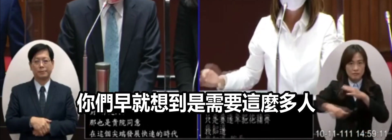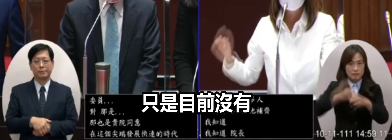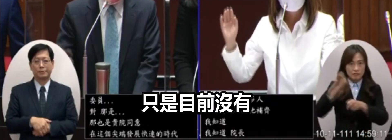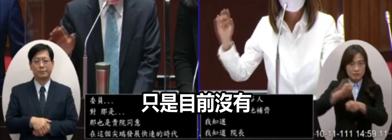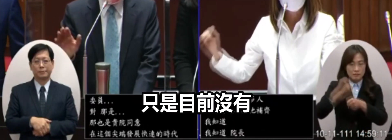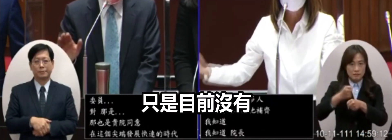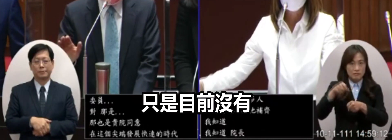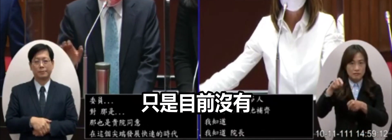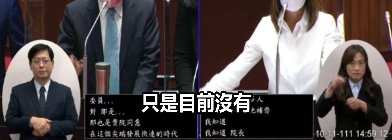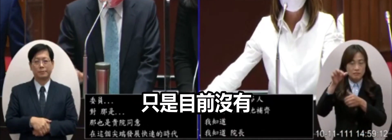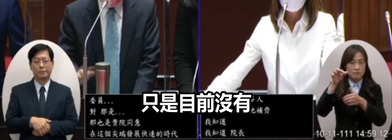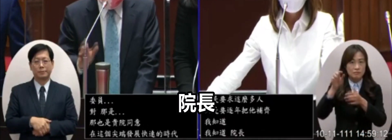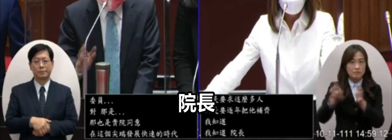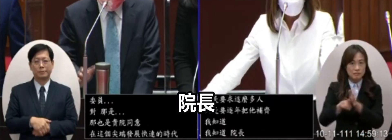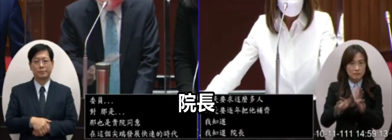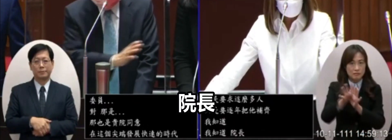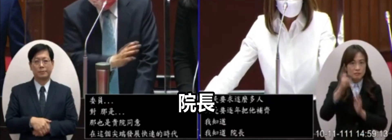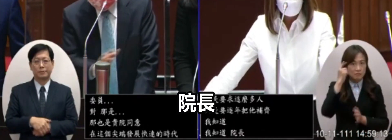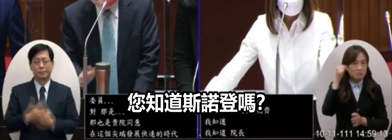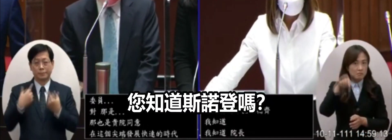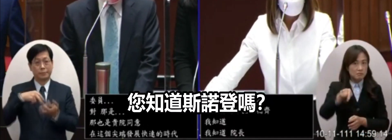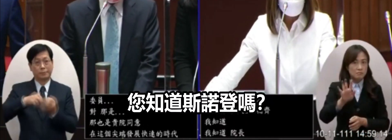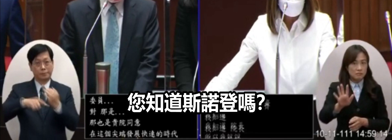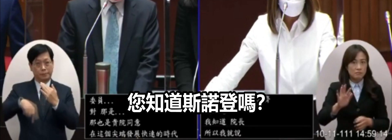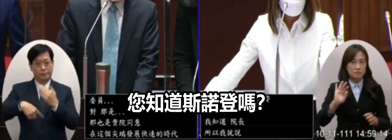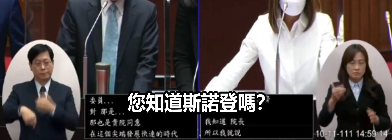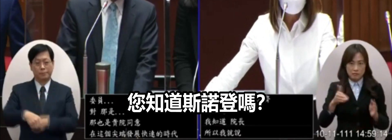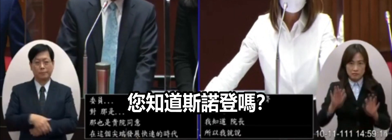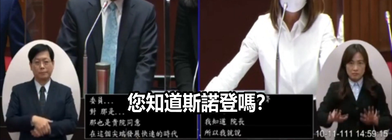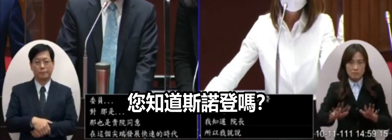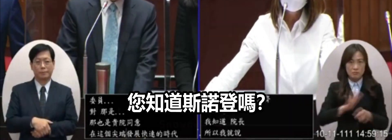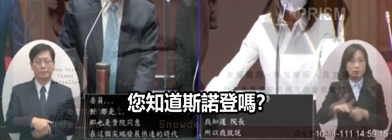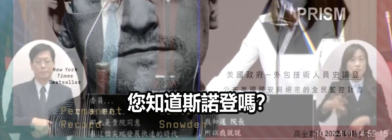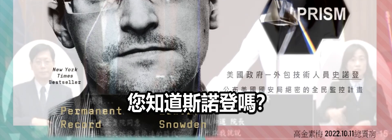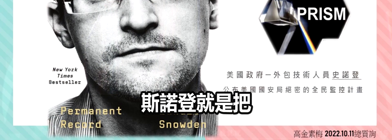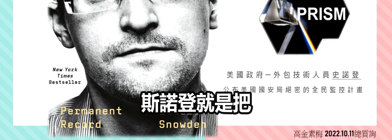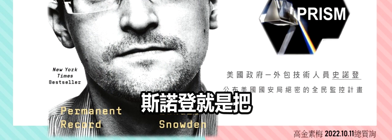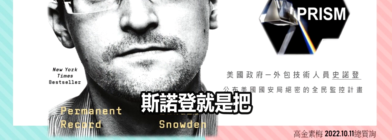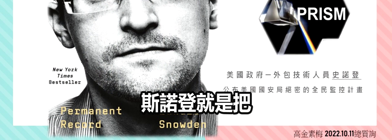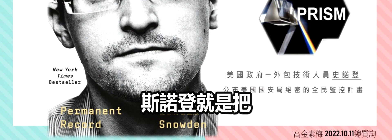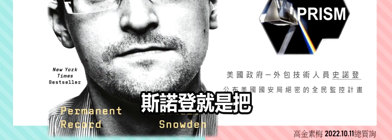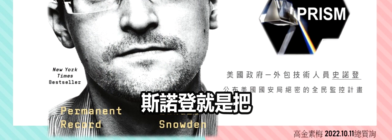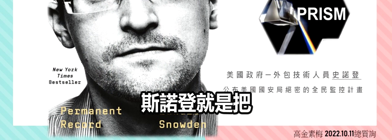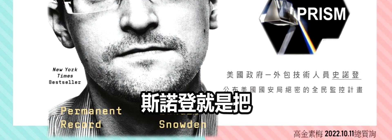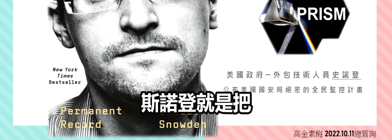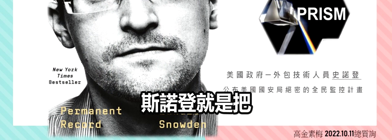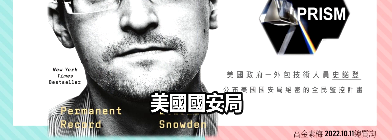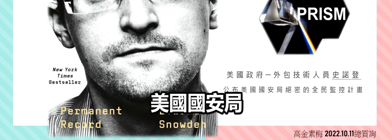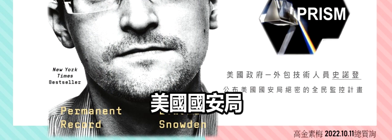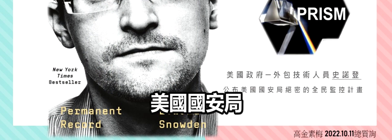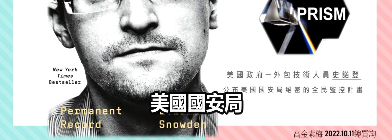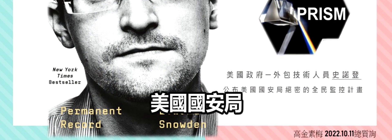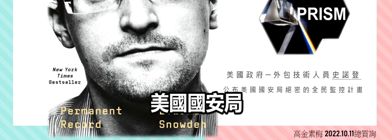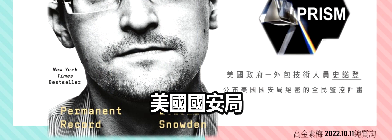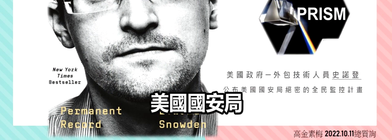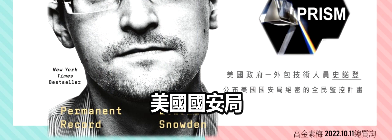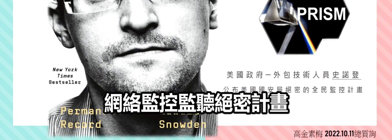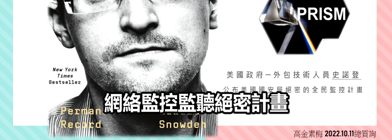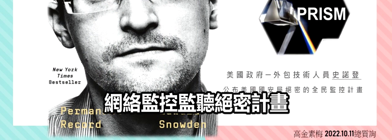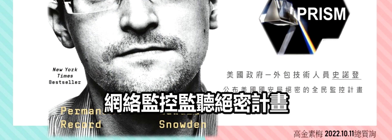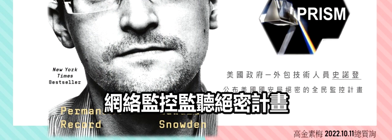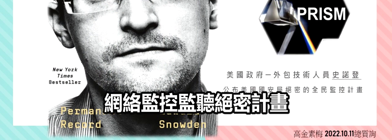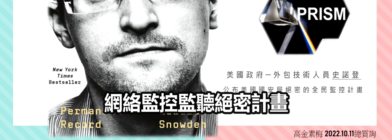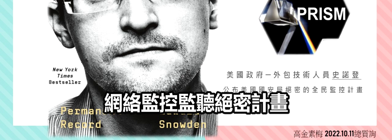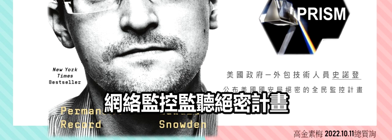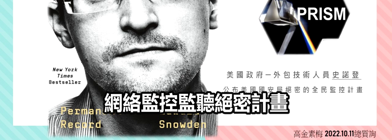这么多人， 这是 目前没有嘛？ 这是贵院。 院长，您知道史诺登吗？史诺登就是把美国国安局